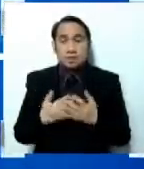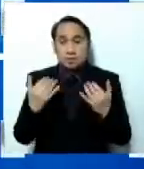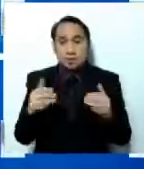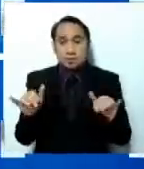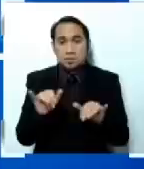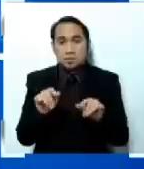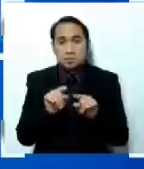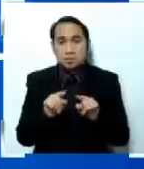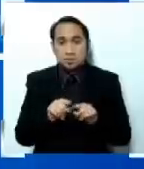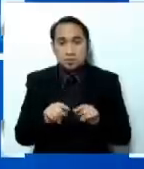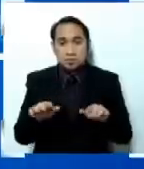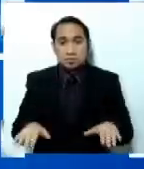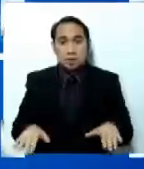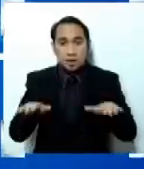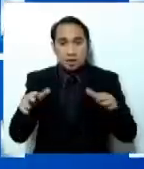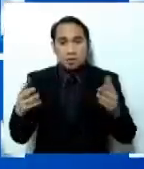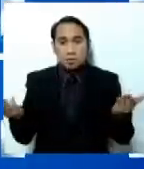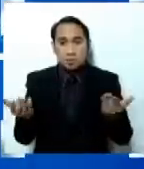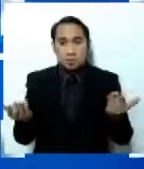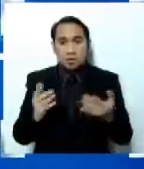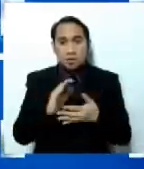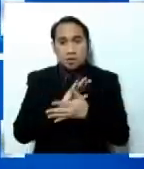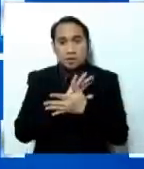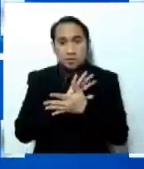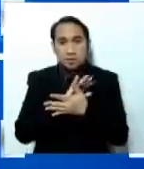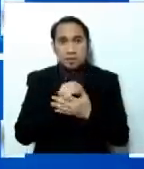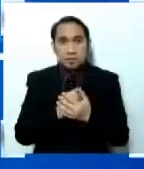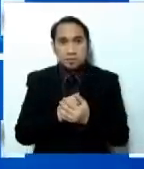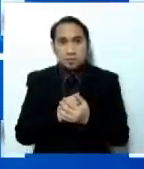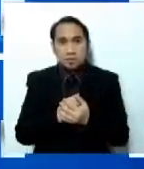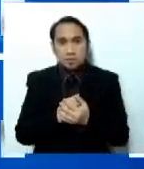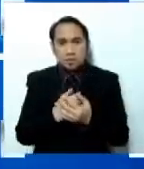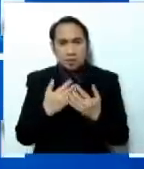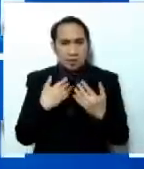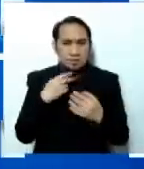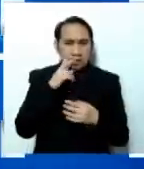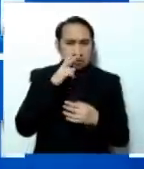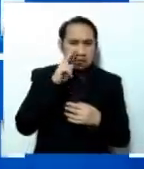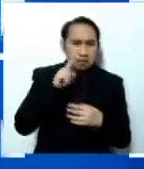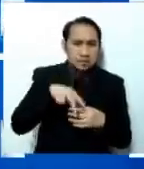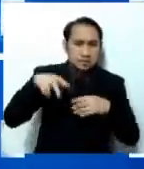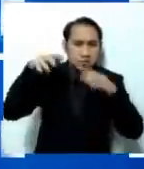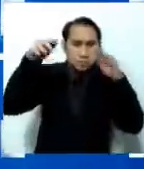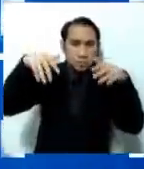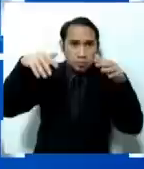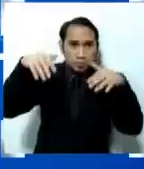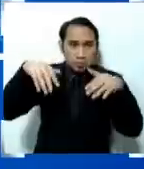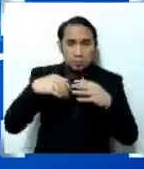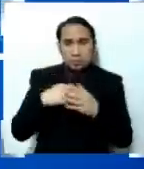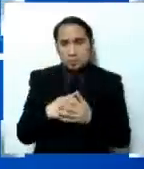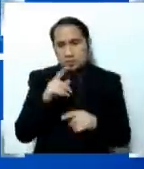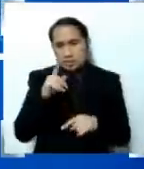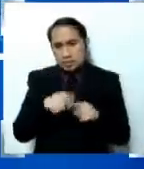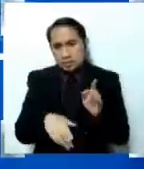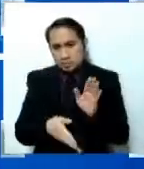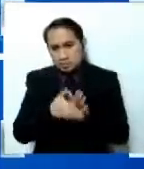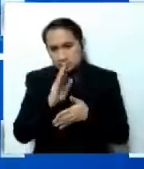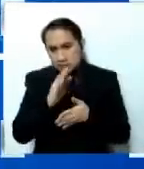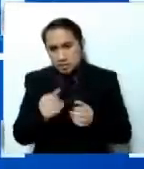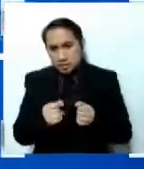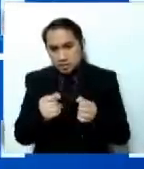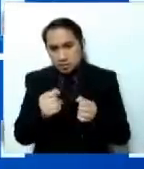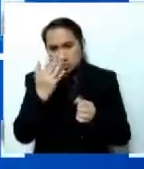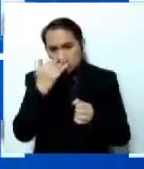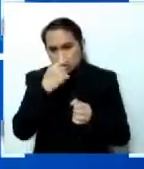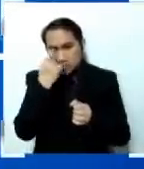lugar sa Davao City. Bukod sa halos zero visibility, hirap din ang mga sasakyan na makatawid sa kalsada dahil sa pagbaha.